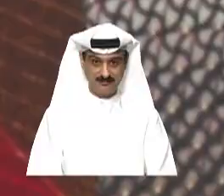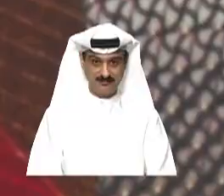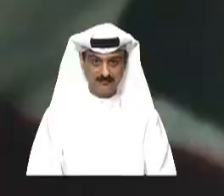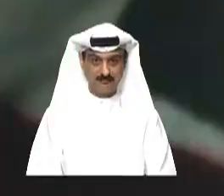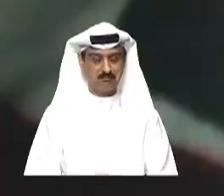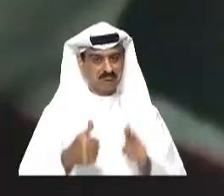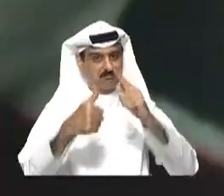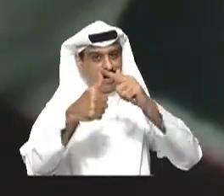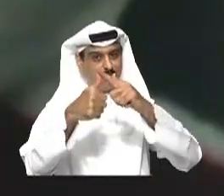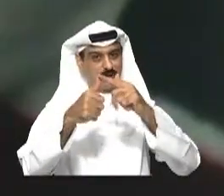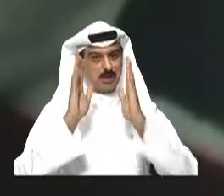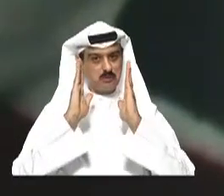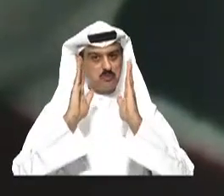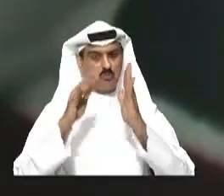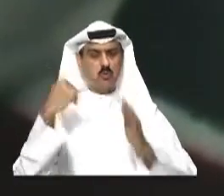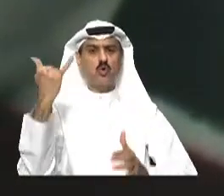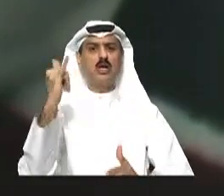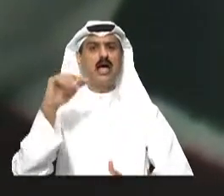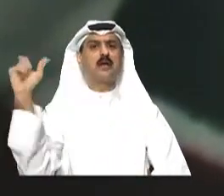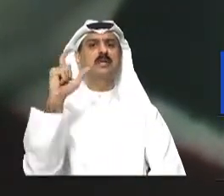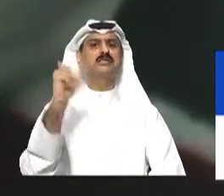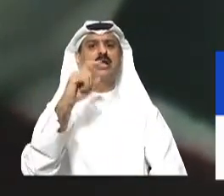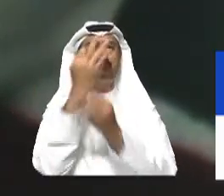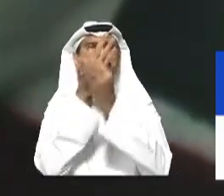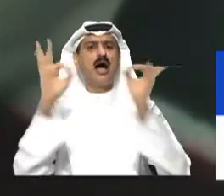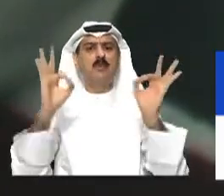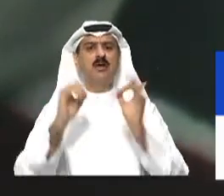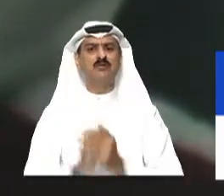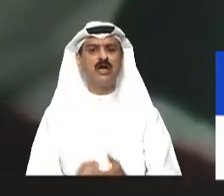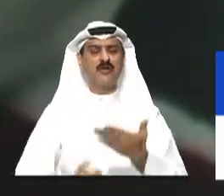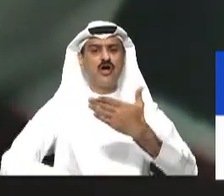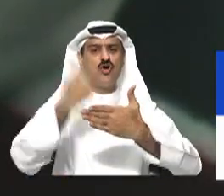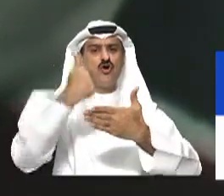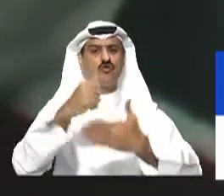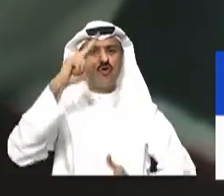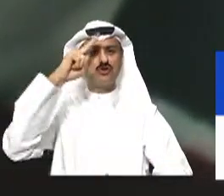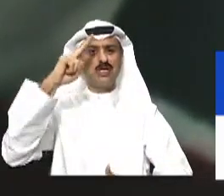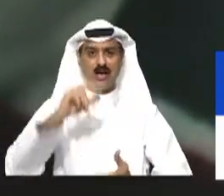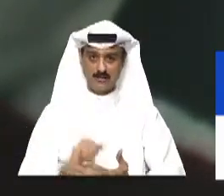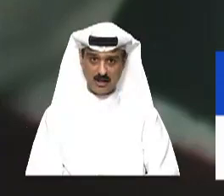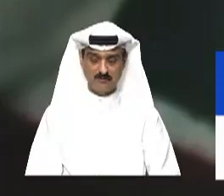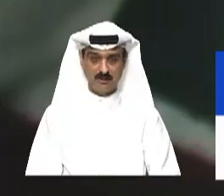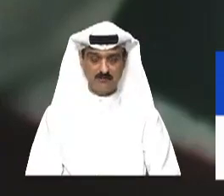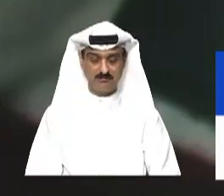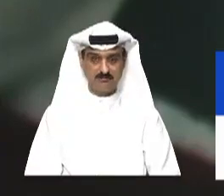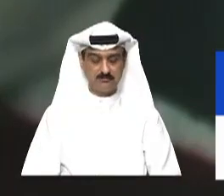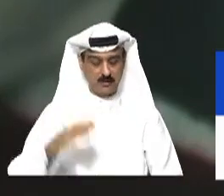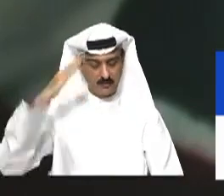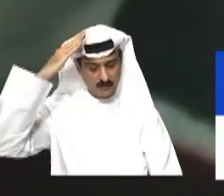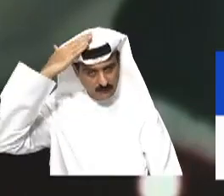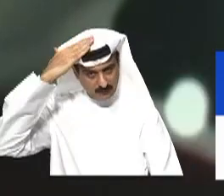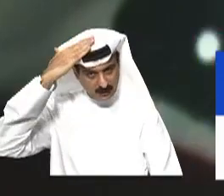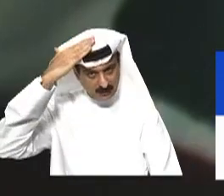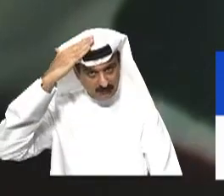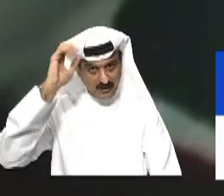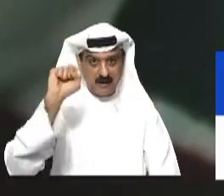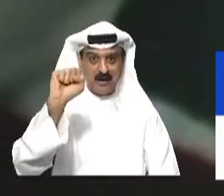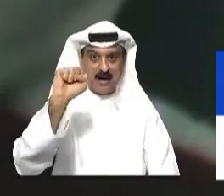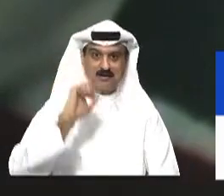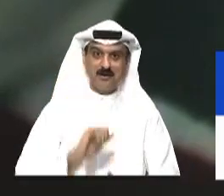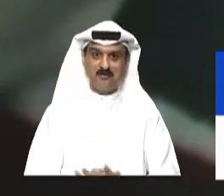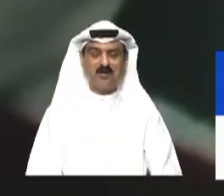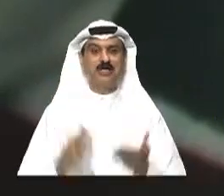نبارك للأمة العربية والإسلامية فوز الأخضر السعودي فوز بجدارة، ونرفع لهم الأقال تحية وتقدير، وإن شاء الله لمزيد من